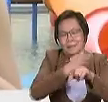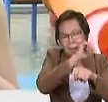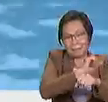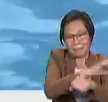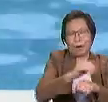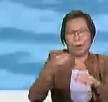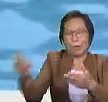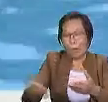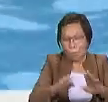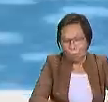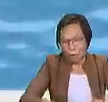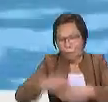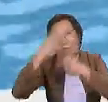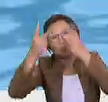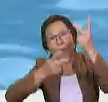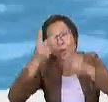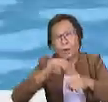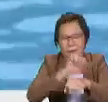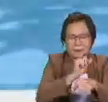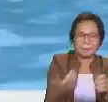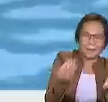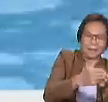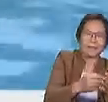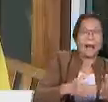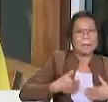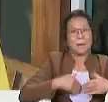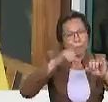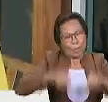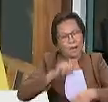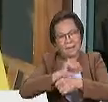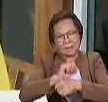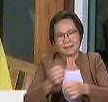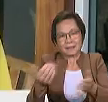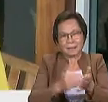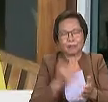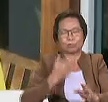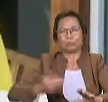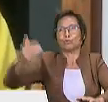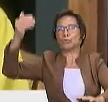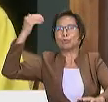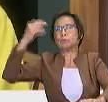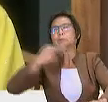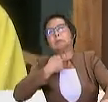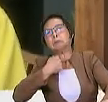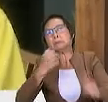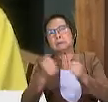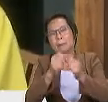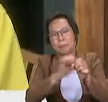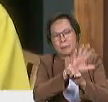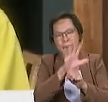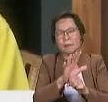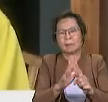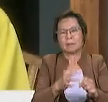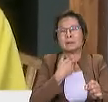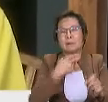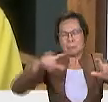semua keluarlah gembiralah level dapat bekerja semula kalau dulu kami sama-sama Cut terkesan dengan ini besoknya